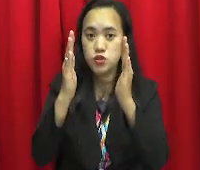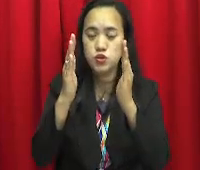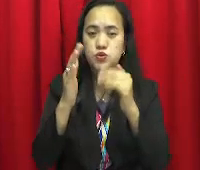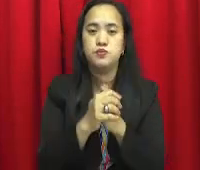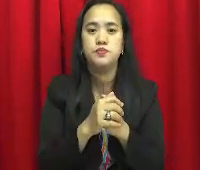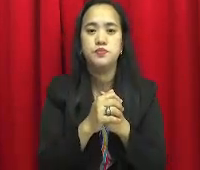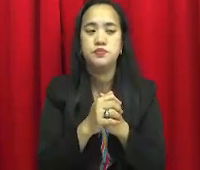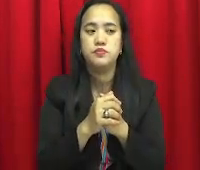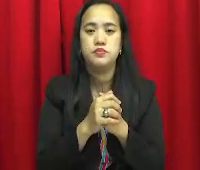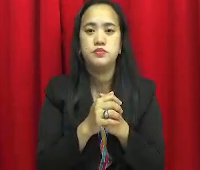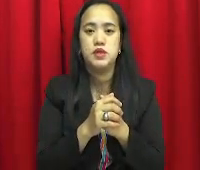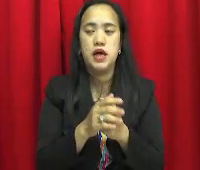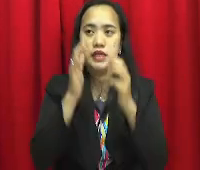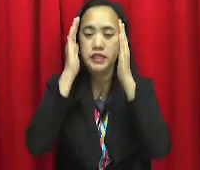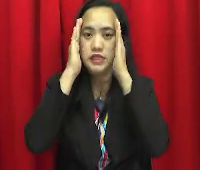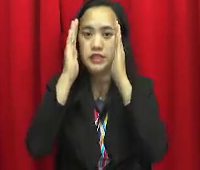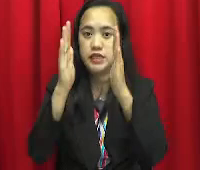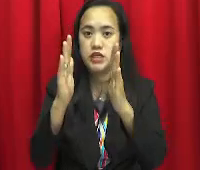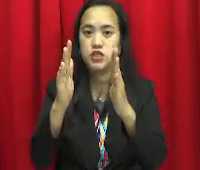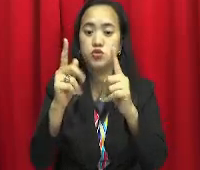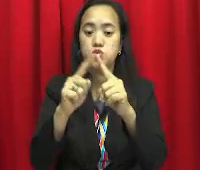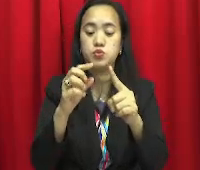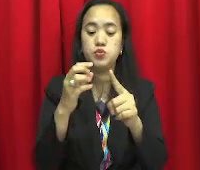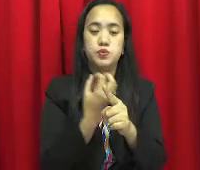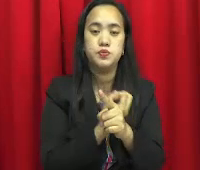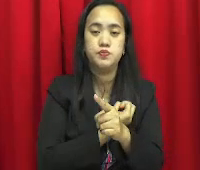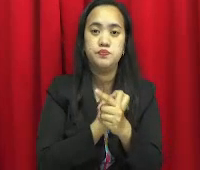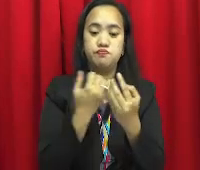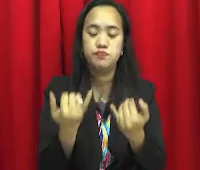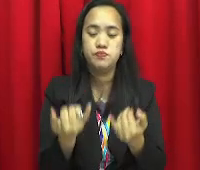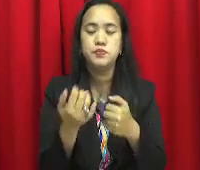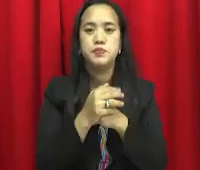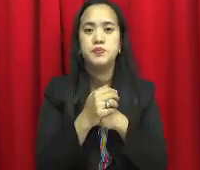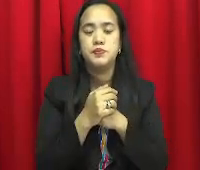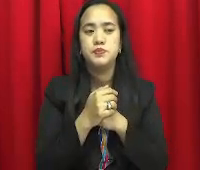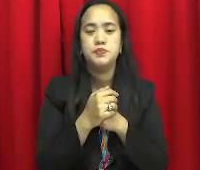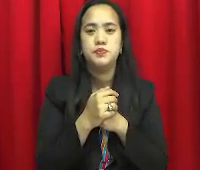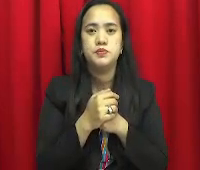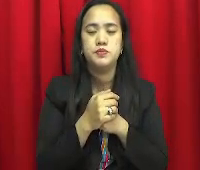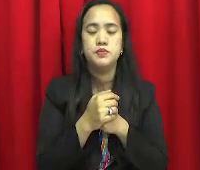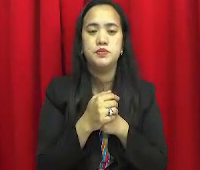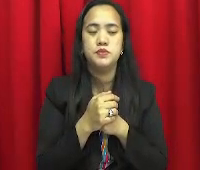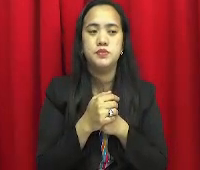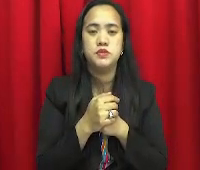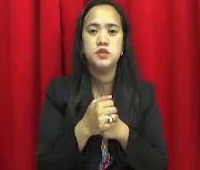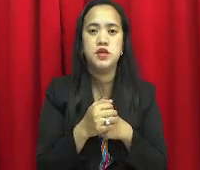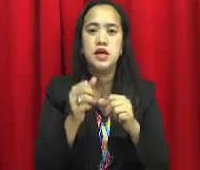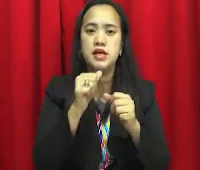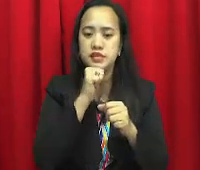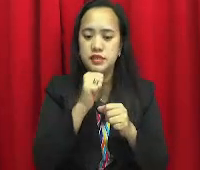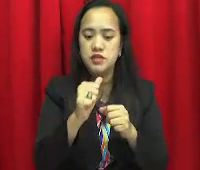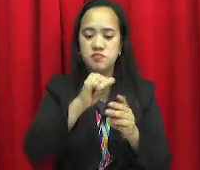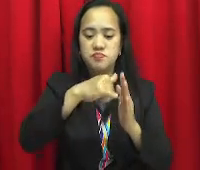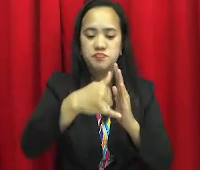nag-cross, wala na. Yari na tayo ngayon. So, ang problema, nakikita niyo po ba, hindi lamang tayo ang madidisgrasya.